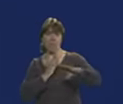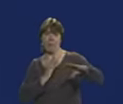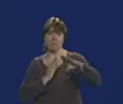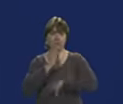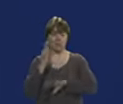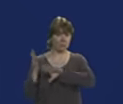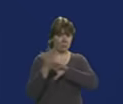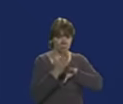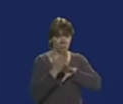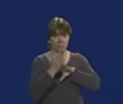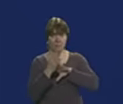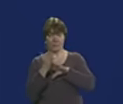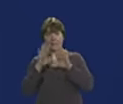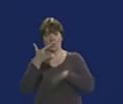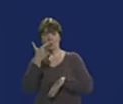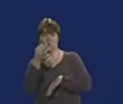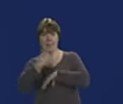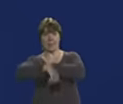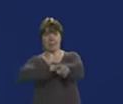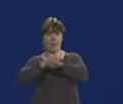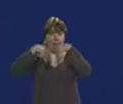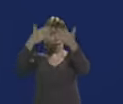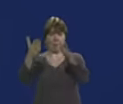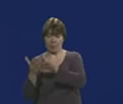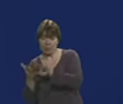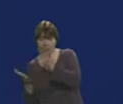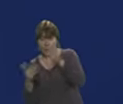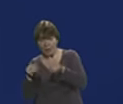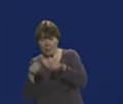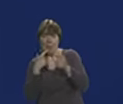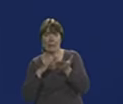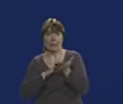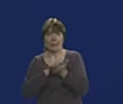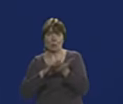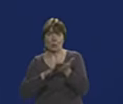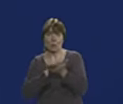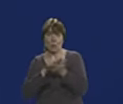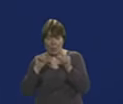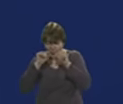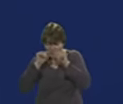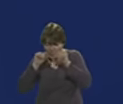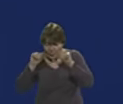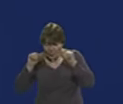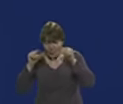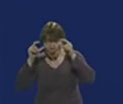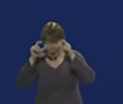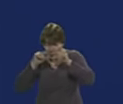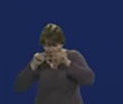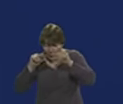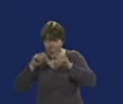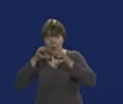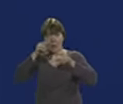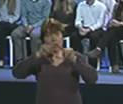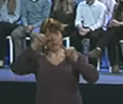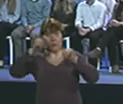une semaine après, à la page 18, deux lignes, on s'excuse, il fallait avoir des bonnes lunettes. Ce sondage était un